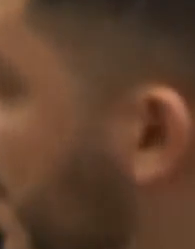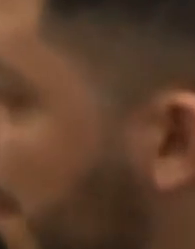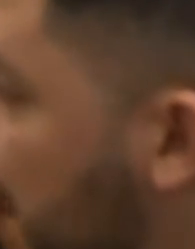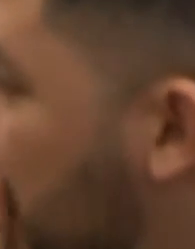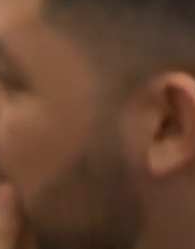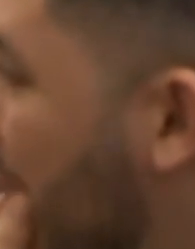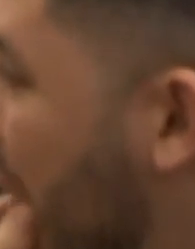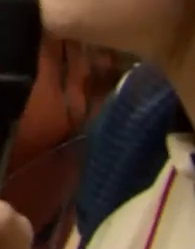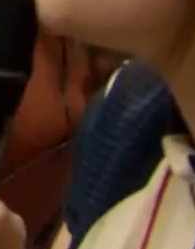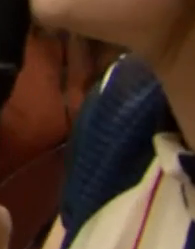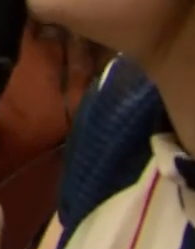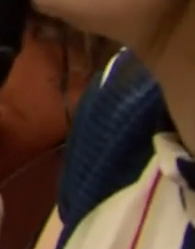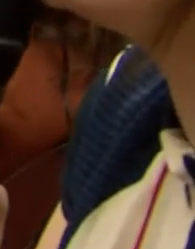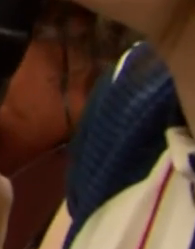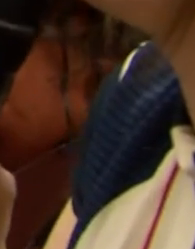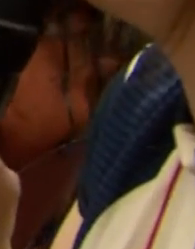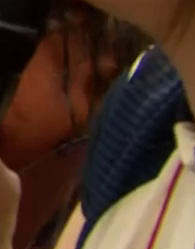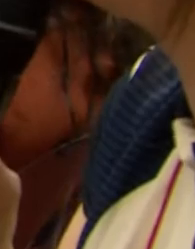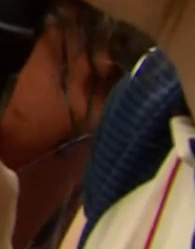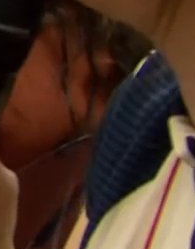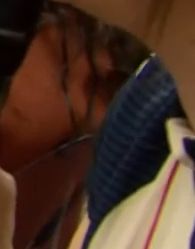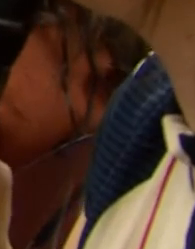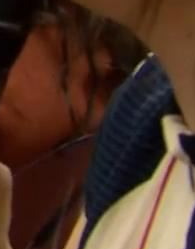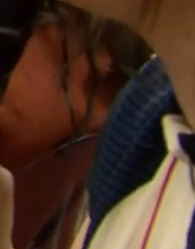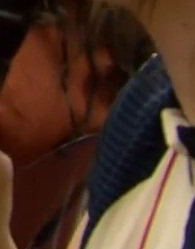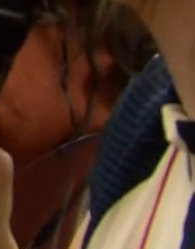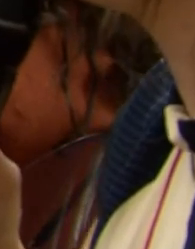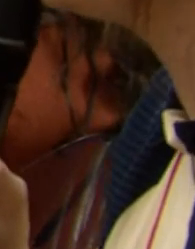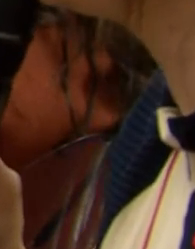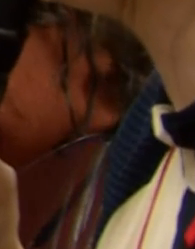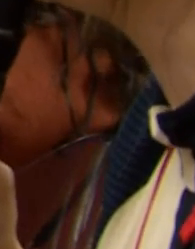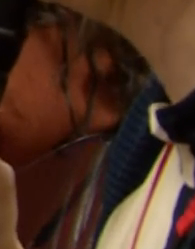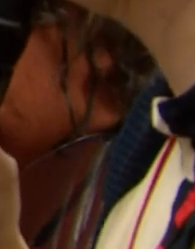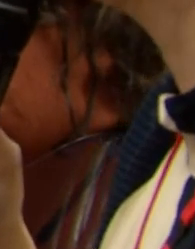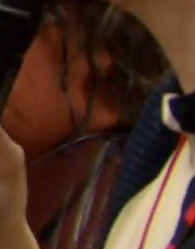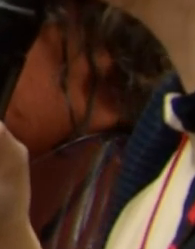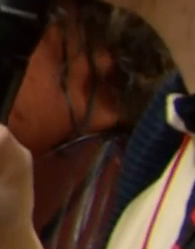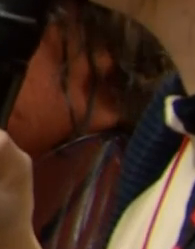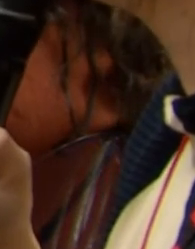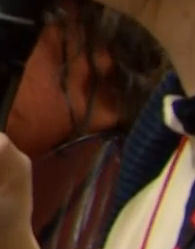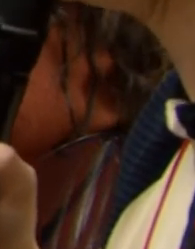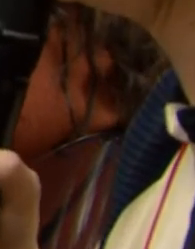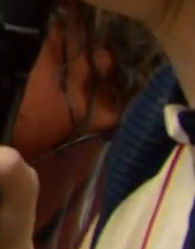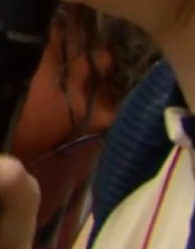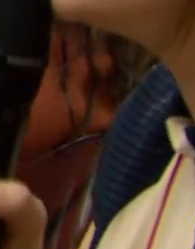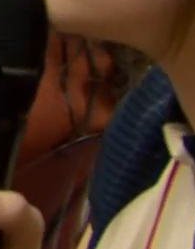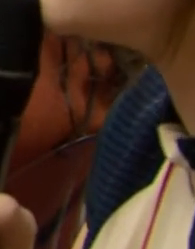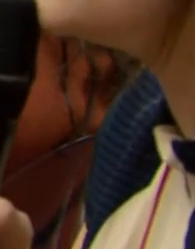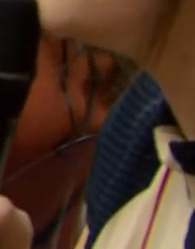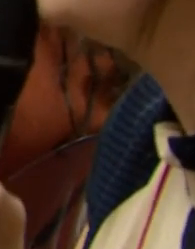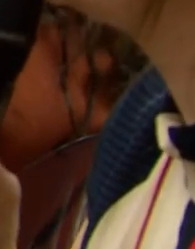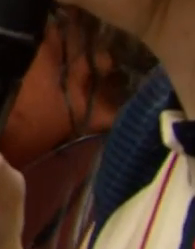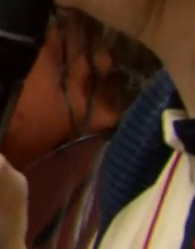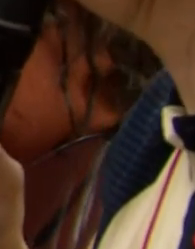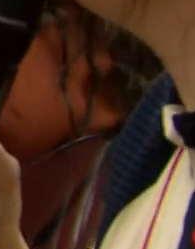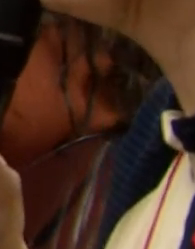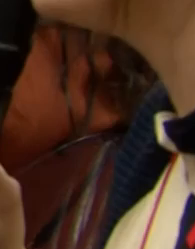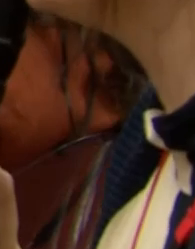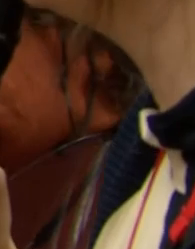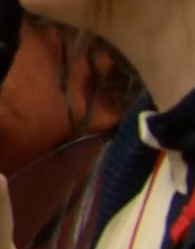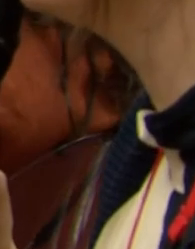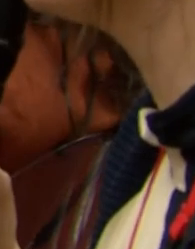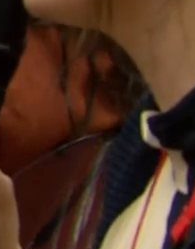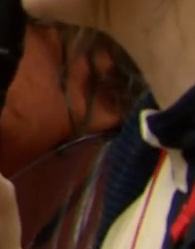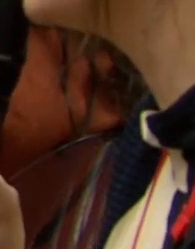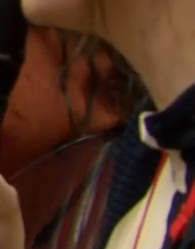utilisé. Le cinquième chiffre, c'est le fait qu'il y a un étudiant sur cinq avec des signes de détresse psychologique. C'est